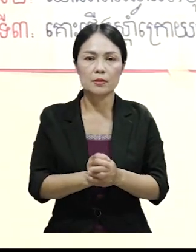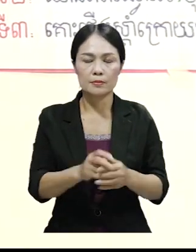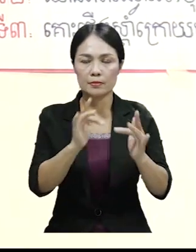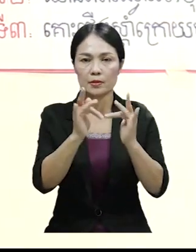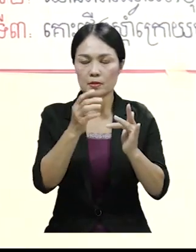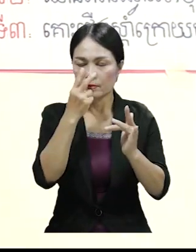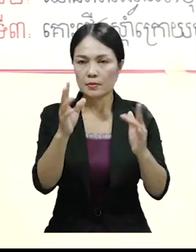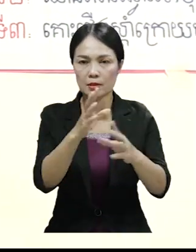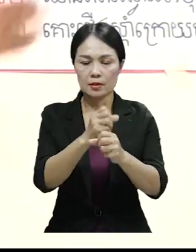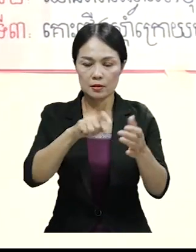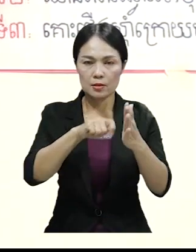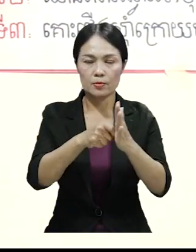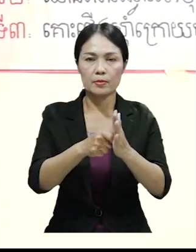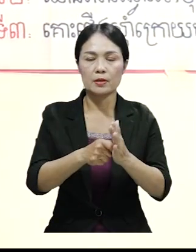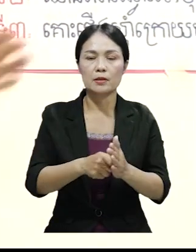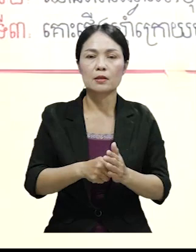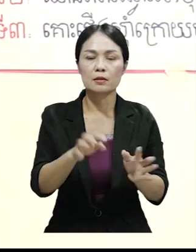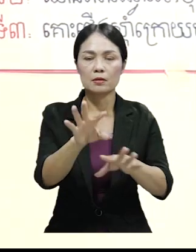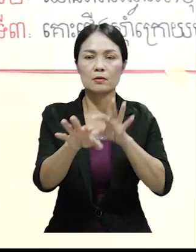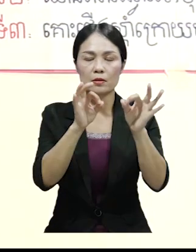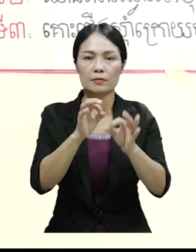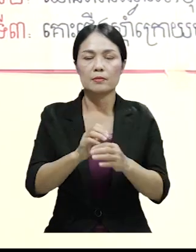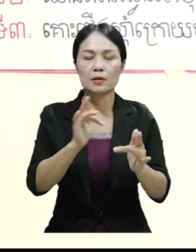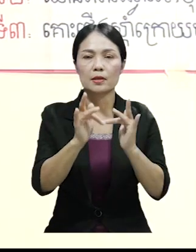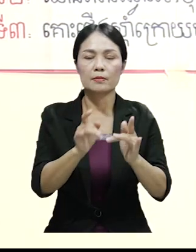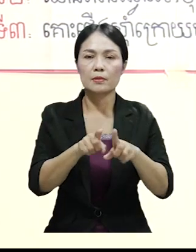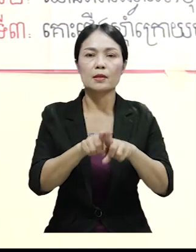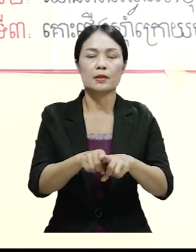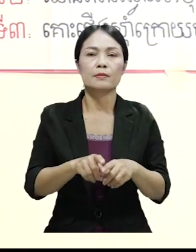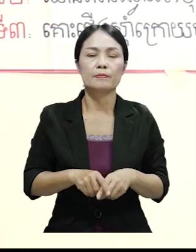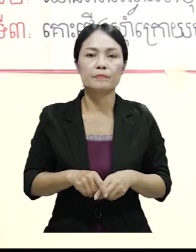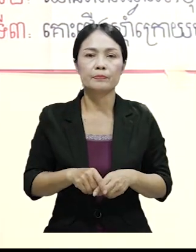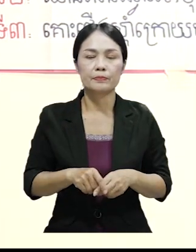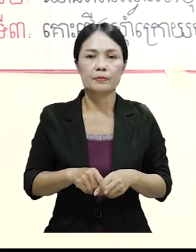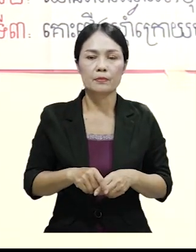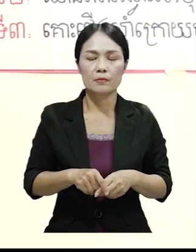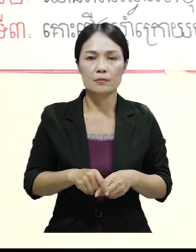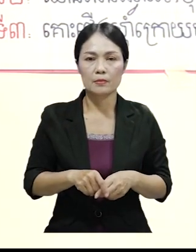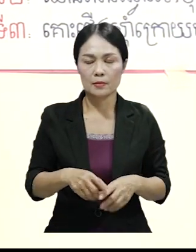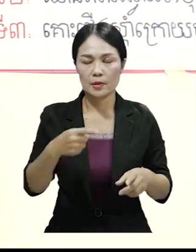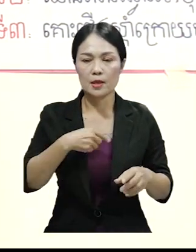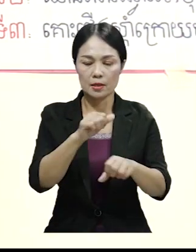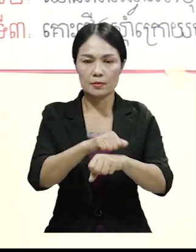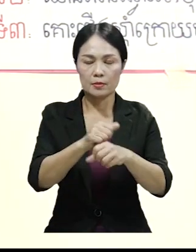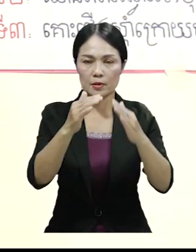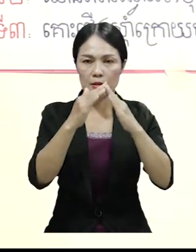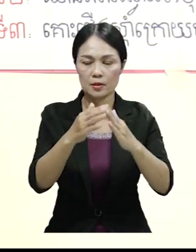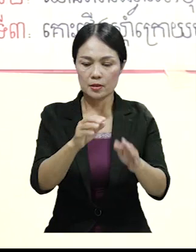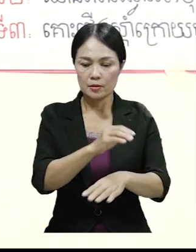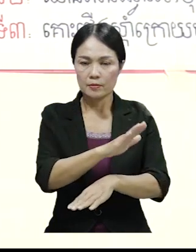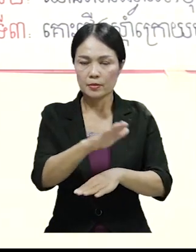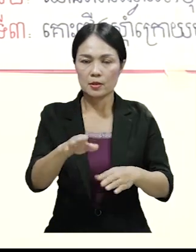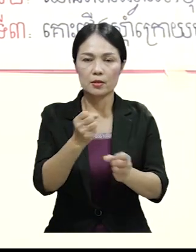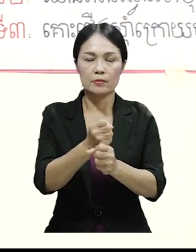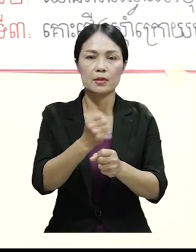ណាកូនណាពីព្រោះខ្លឹមសារនេះក៏លោកគ្រូដកចេញពីក្នុង YouTube មកដែរបាទហើយក៏លោកគ្រូមានកិច្ចការផ្ទះសម្រាប់ឲ្យកូនធ្វើ